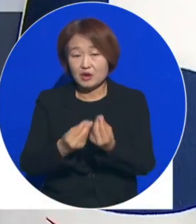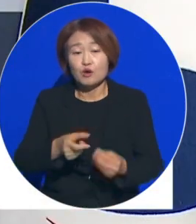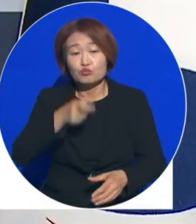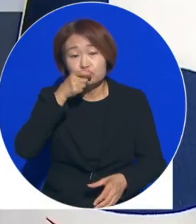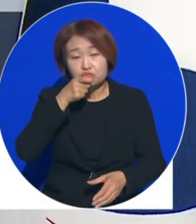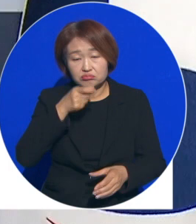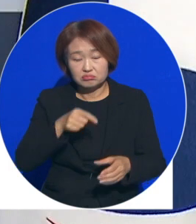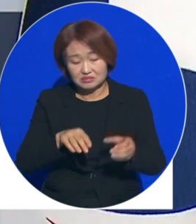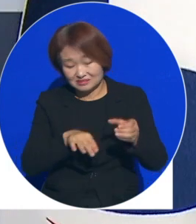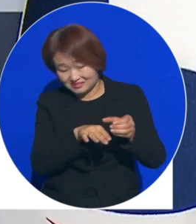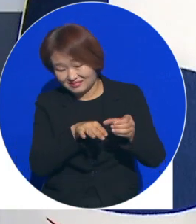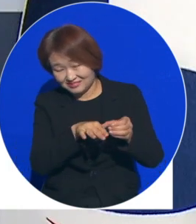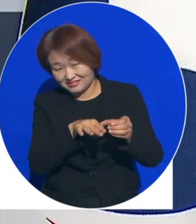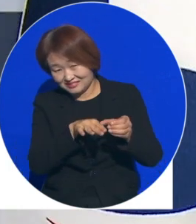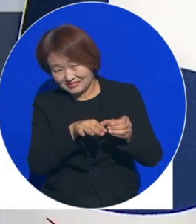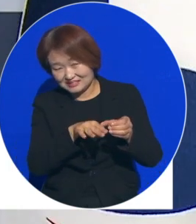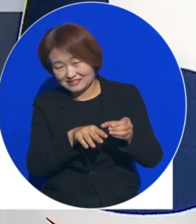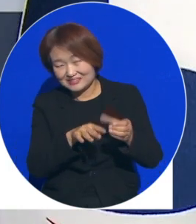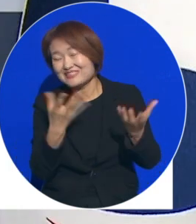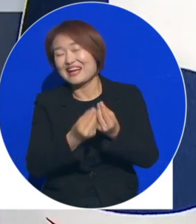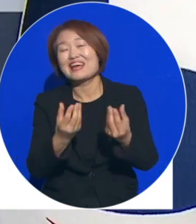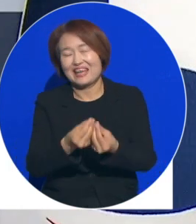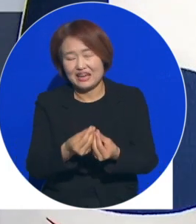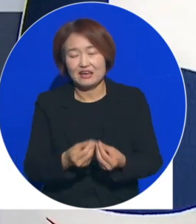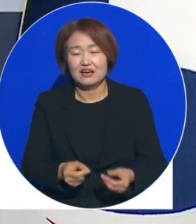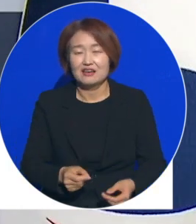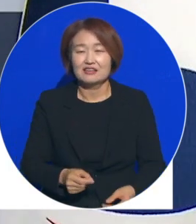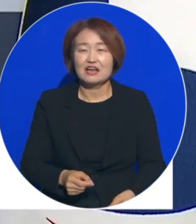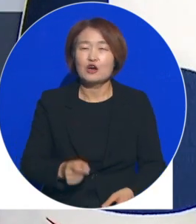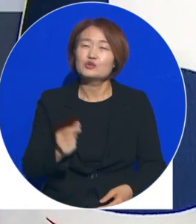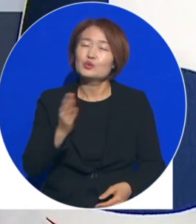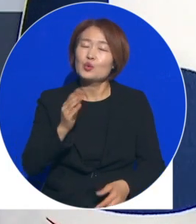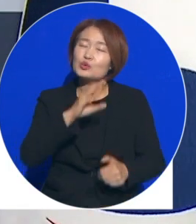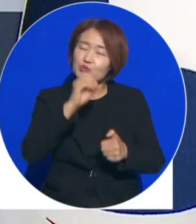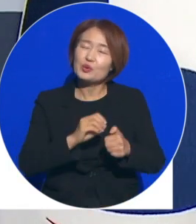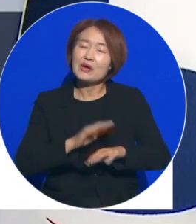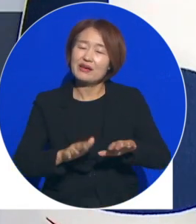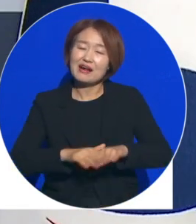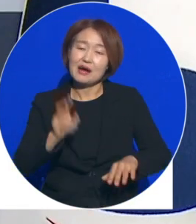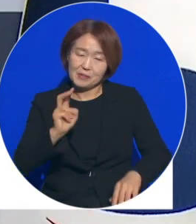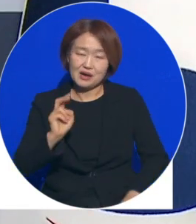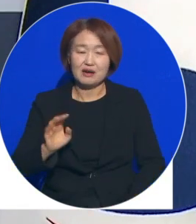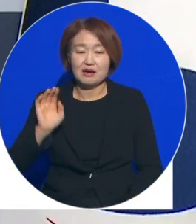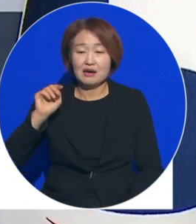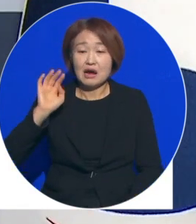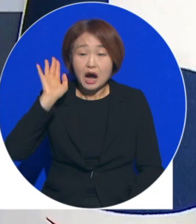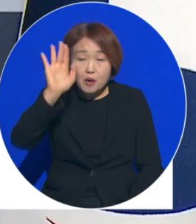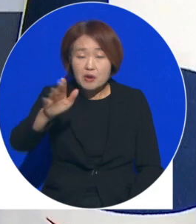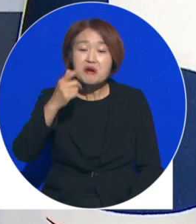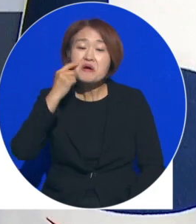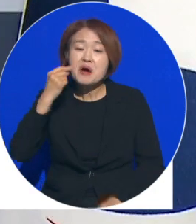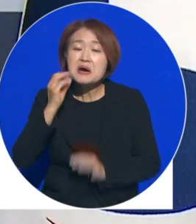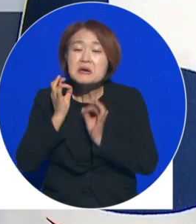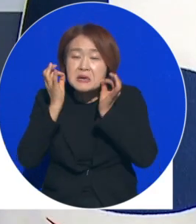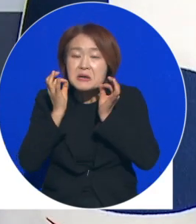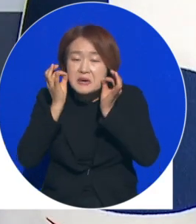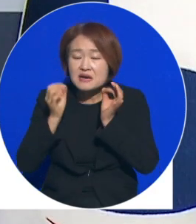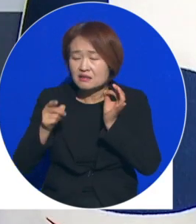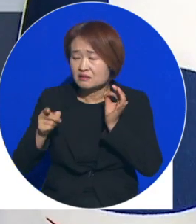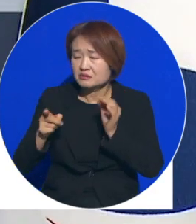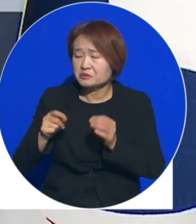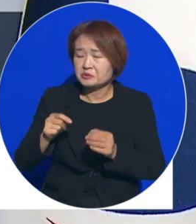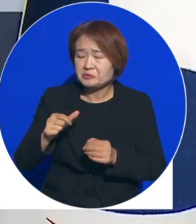찼다고 생각을 합니다 그리고 앞으로 이어질 일본의 성이 있는 홍에